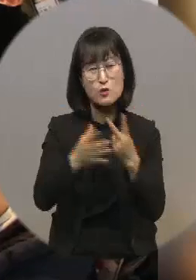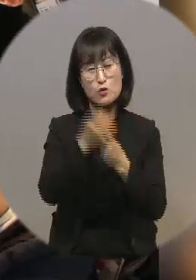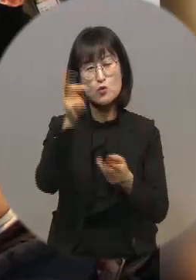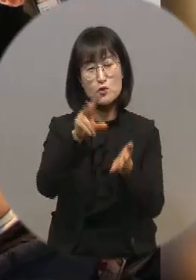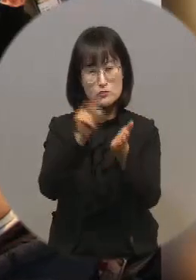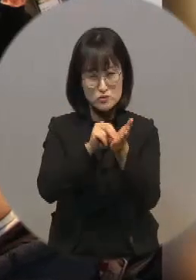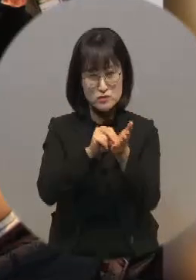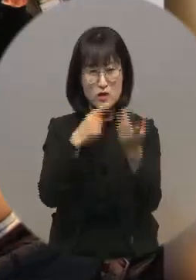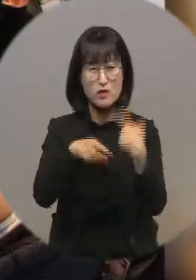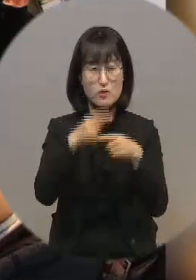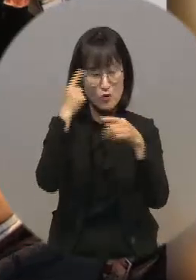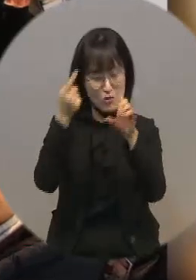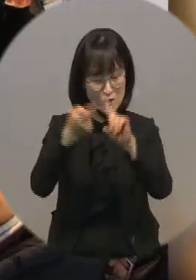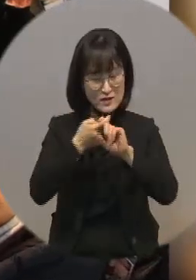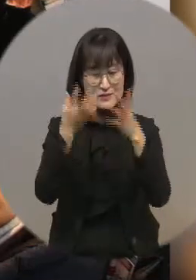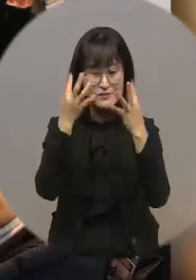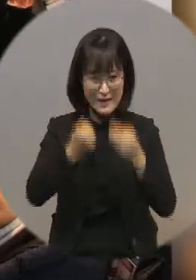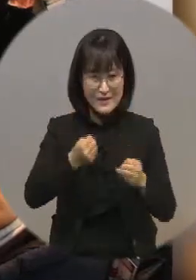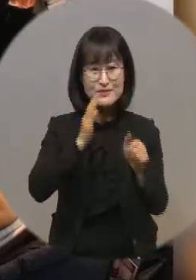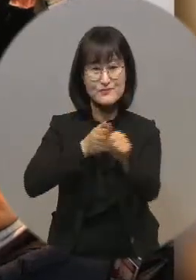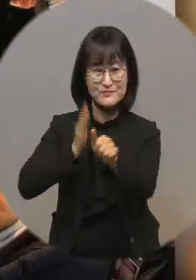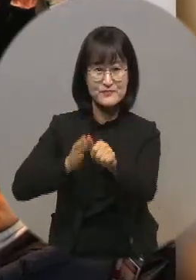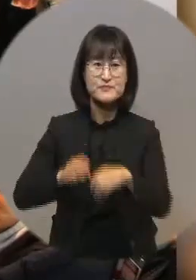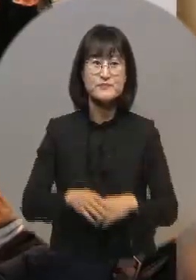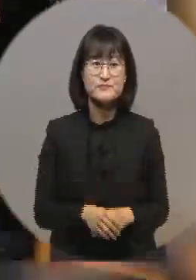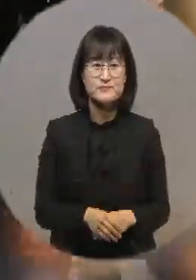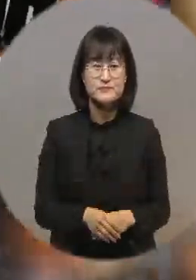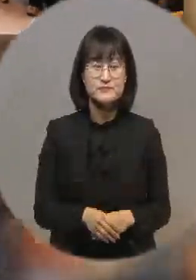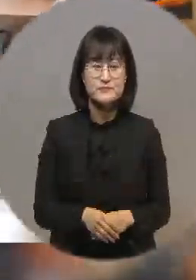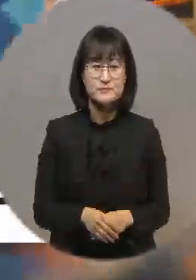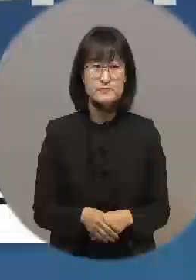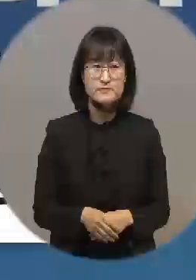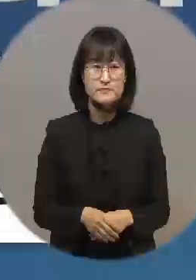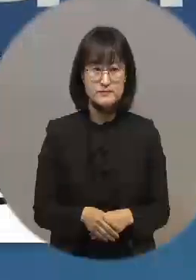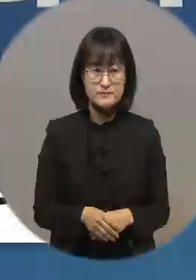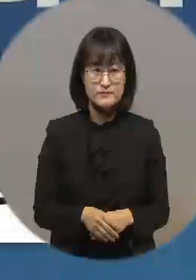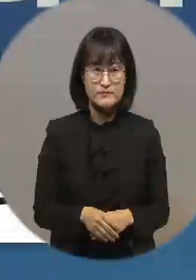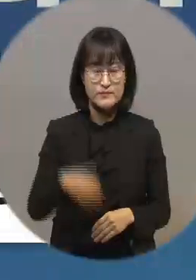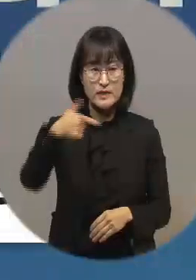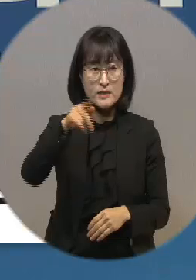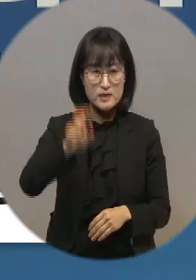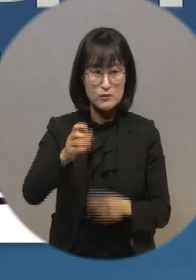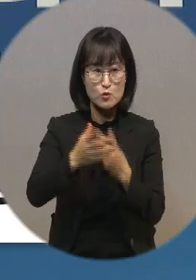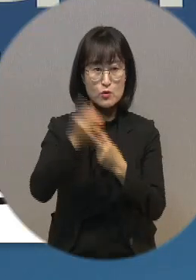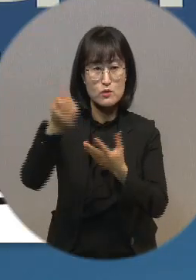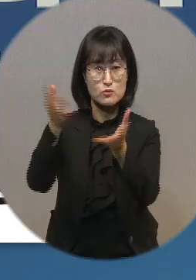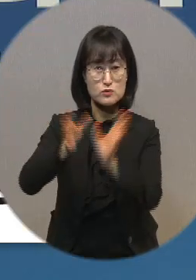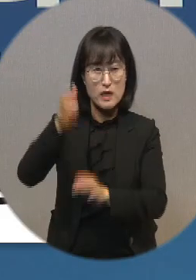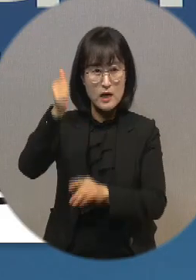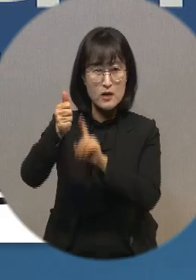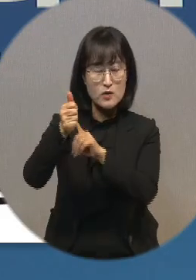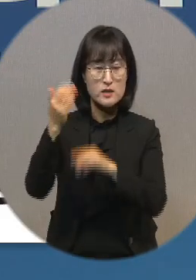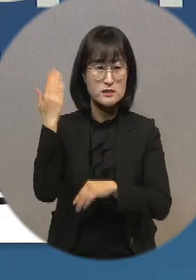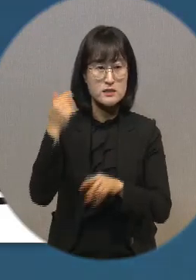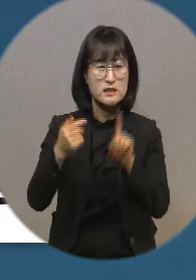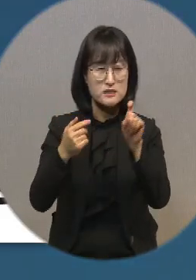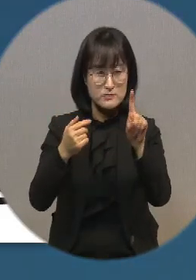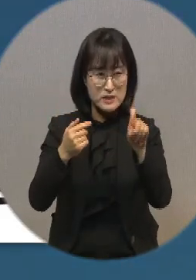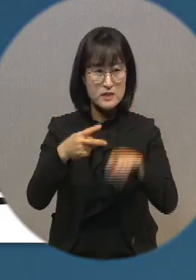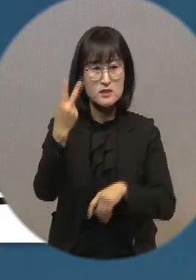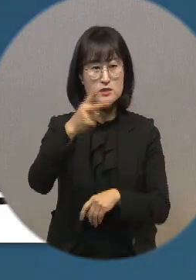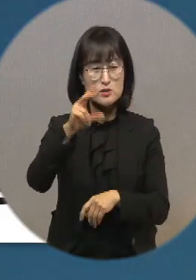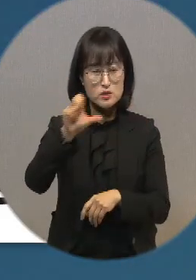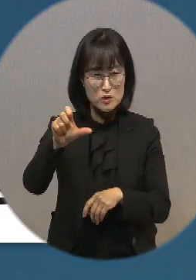관심을 갖고 참여해 주기를 당부했습니다. 김영호 통일부 장관은 지난 11일 2025년